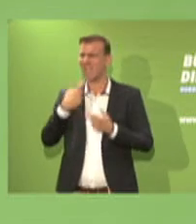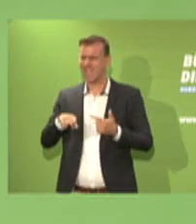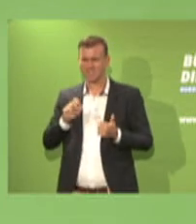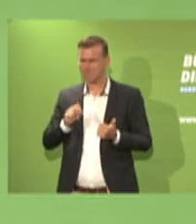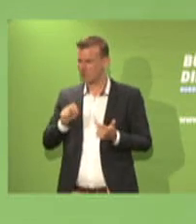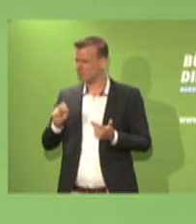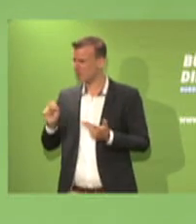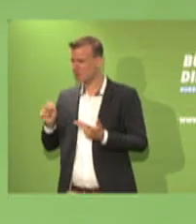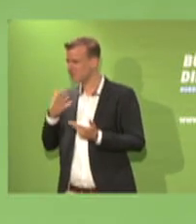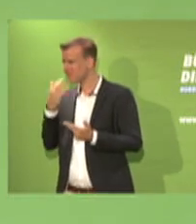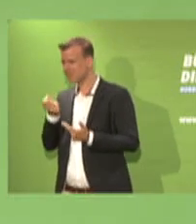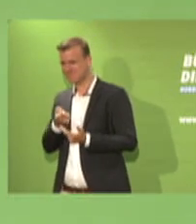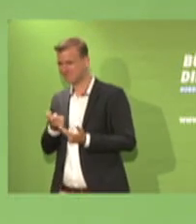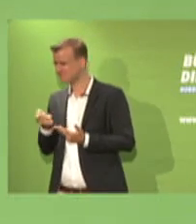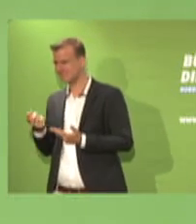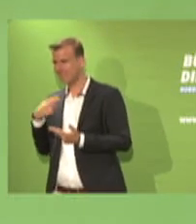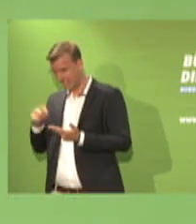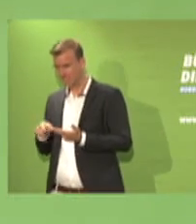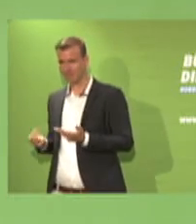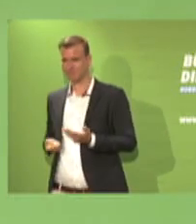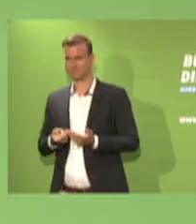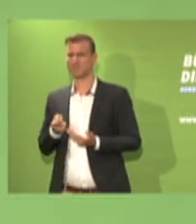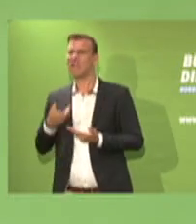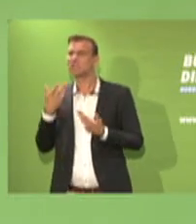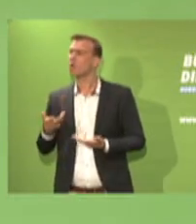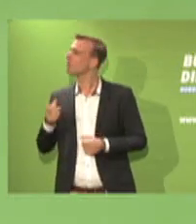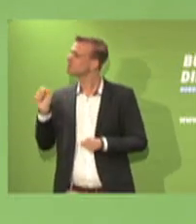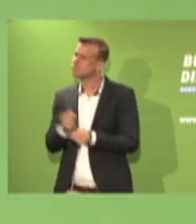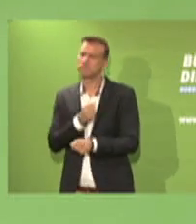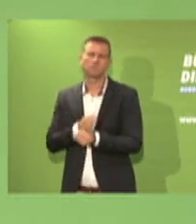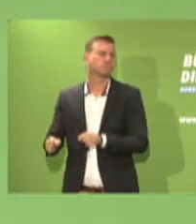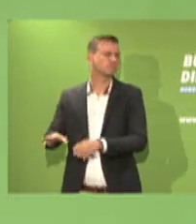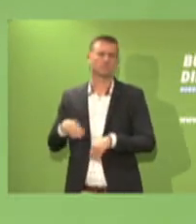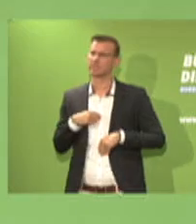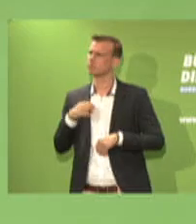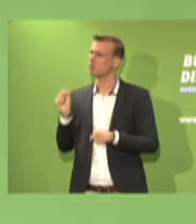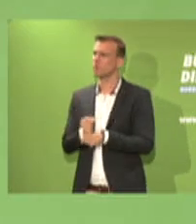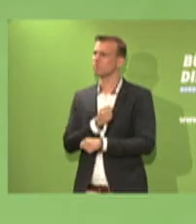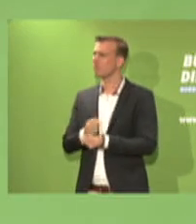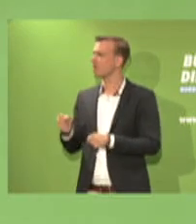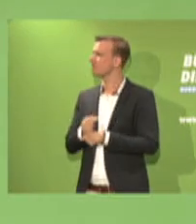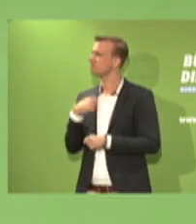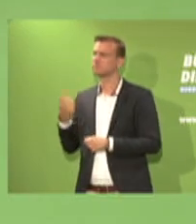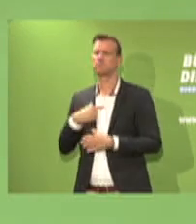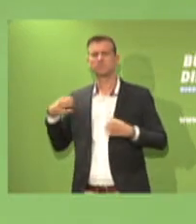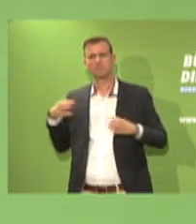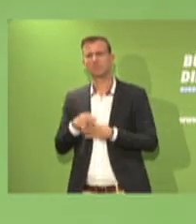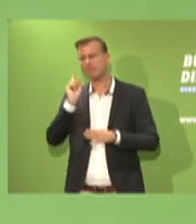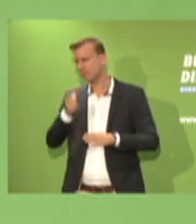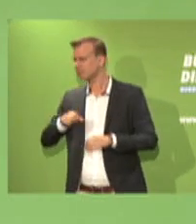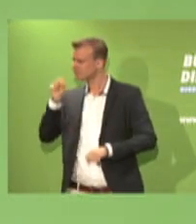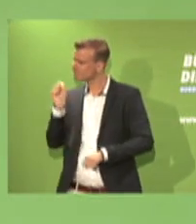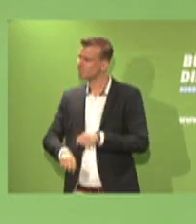mehr hilft. Und das ist absolut inakzeptabel, was hier passiert. Und wir werden das gemeinsam aufbrechen